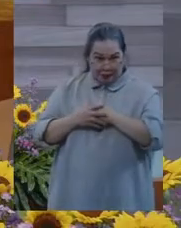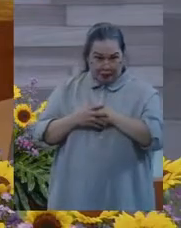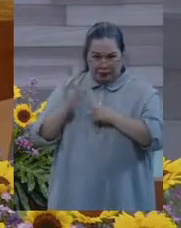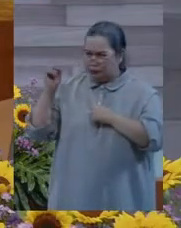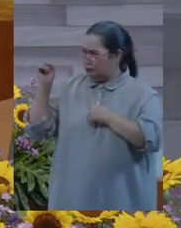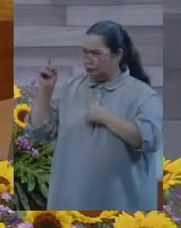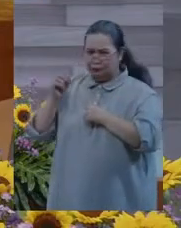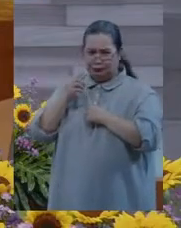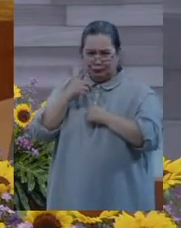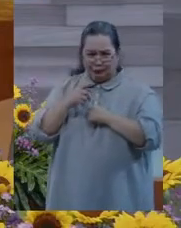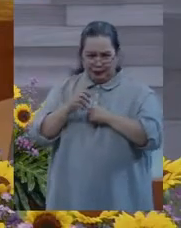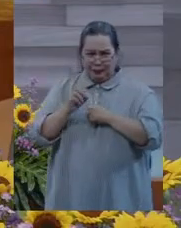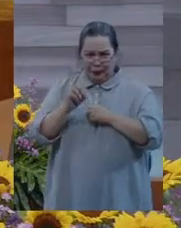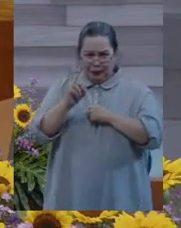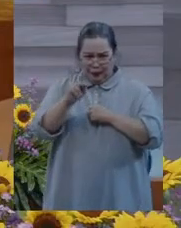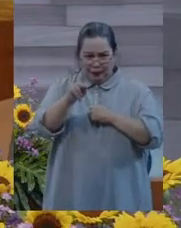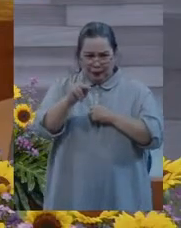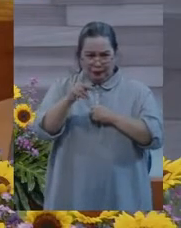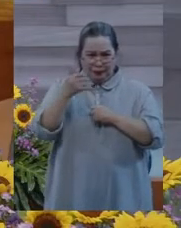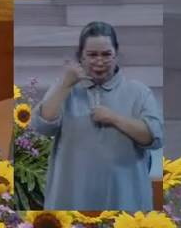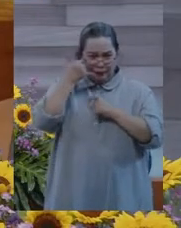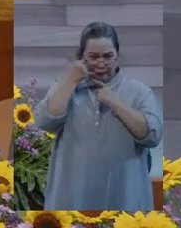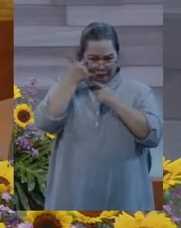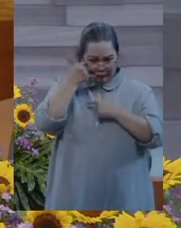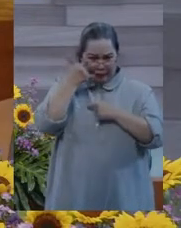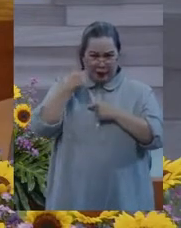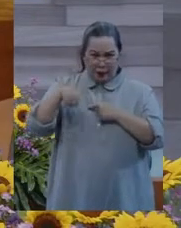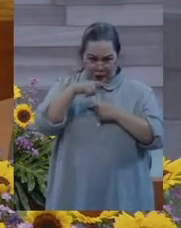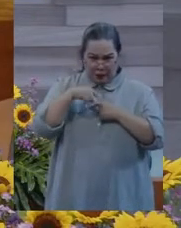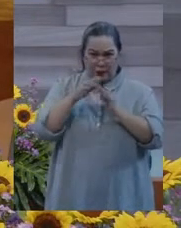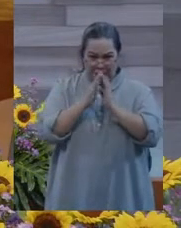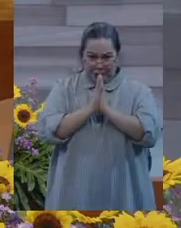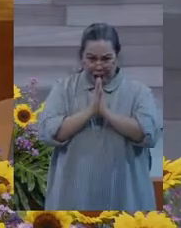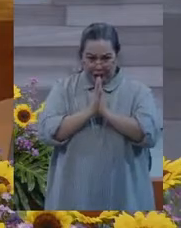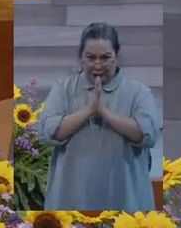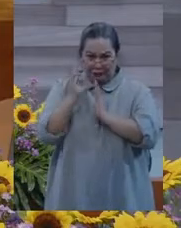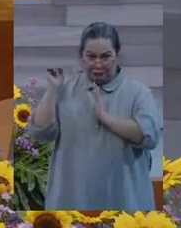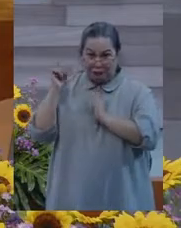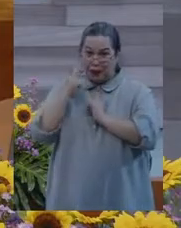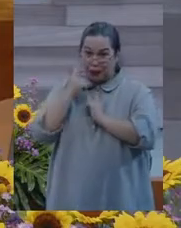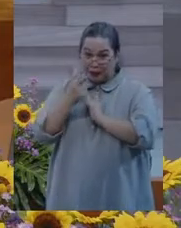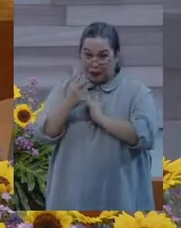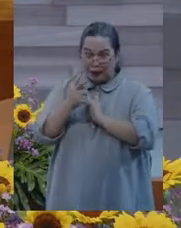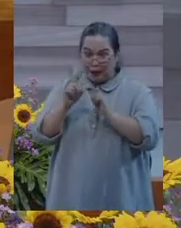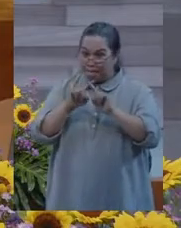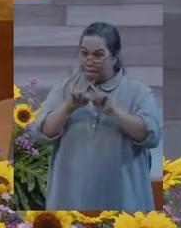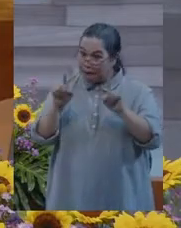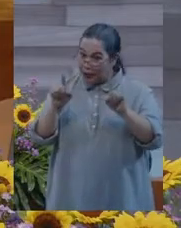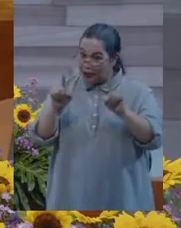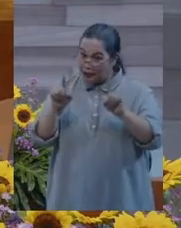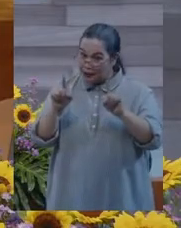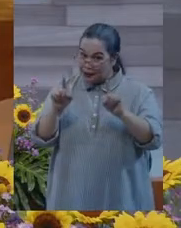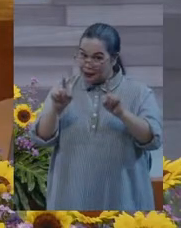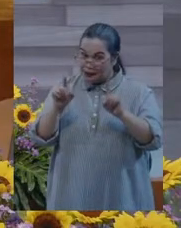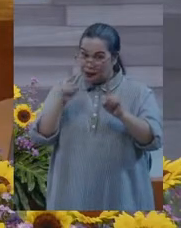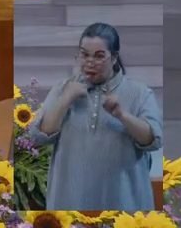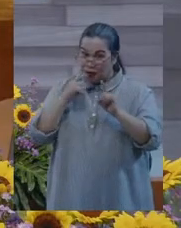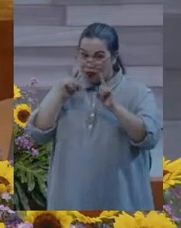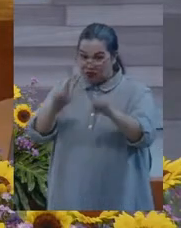Sabi ko, pwede niyo naman akong tawagan, mananalangin po ako. Pero pwede niyo bang